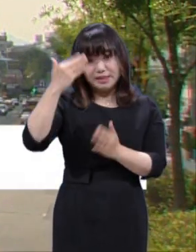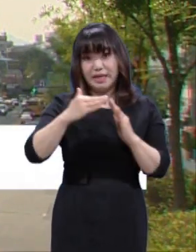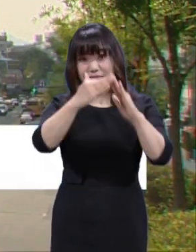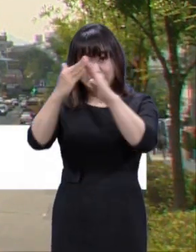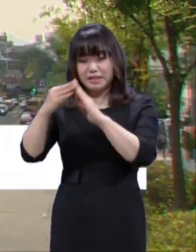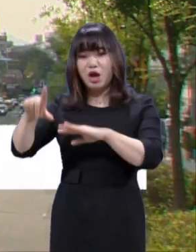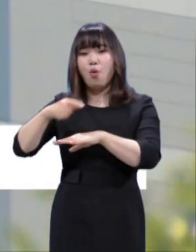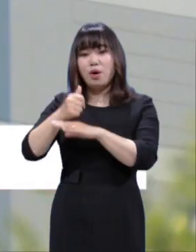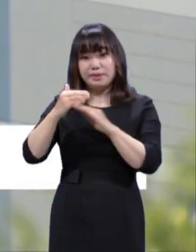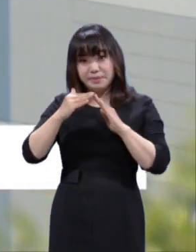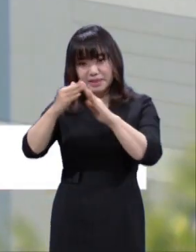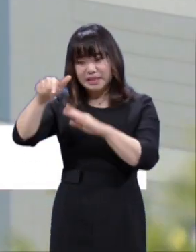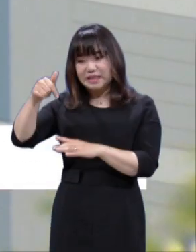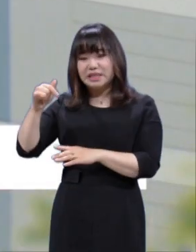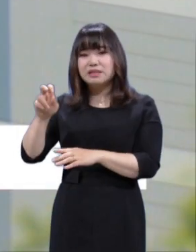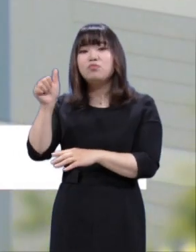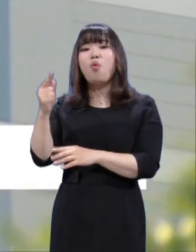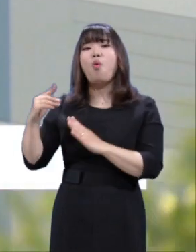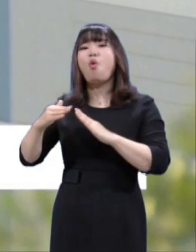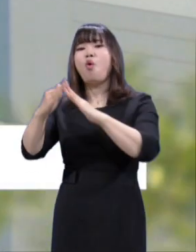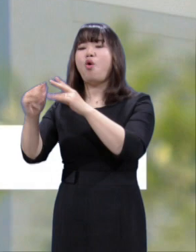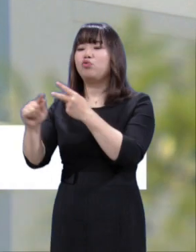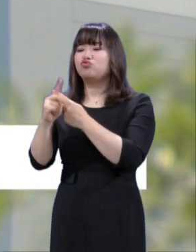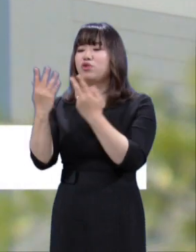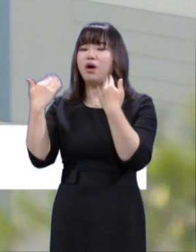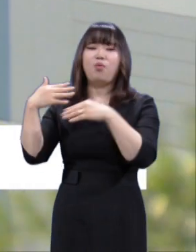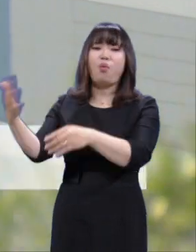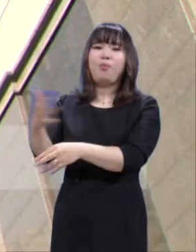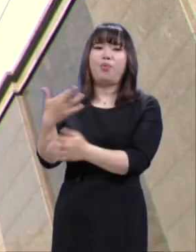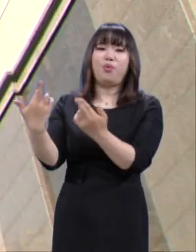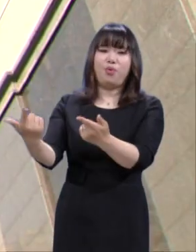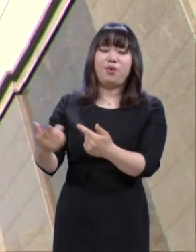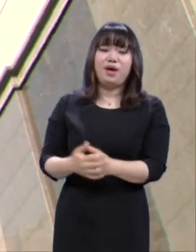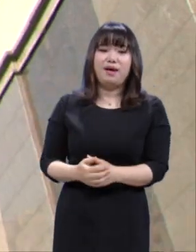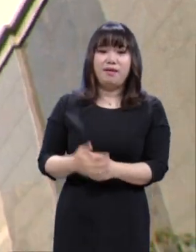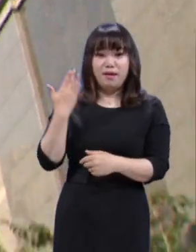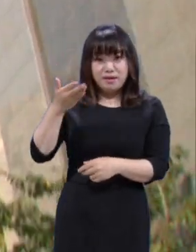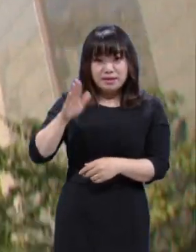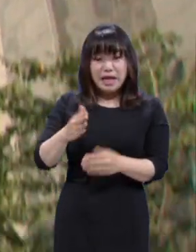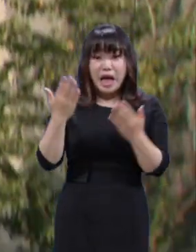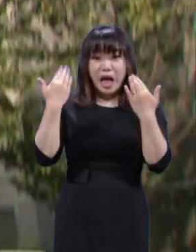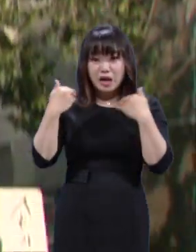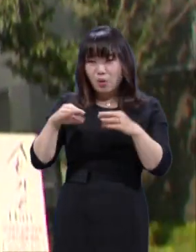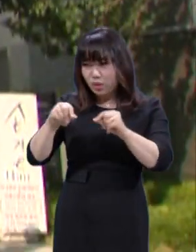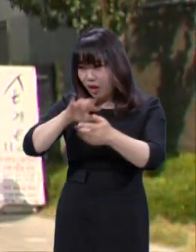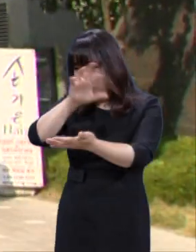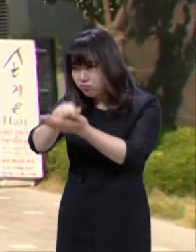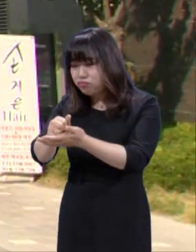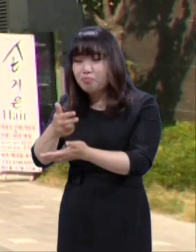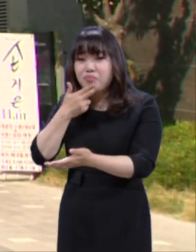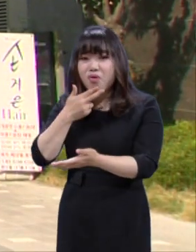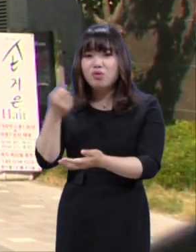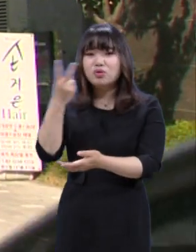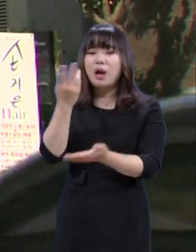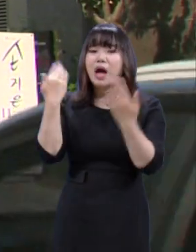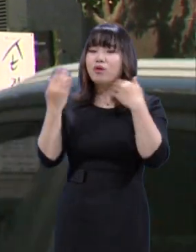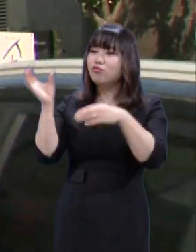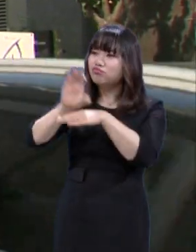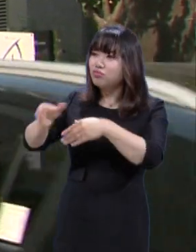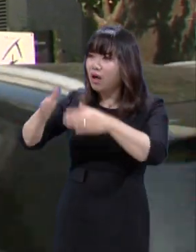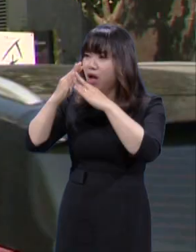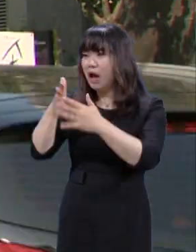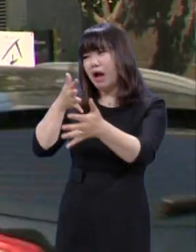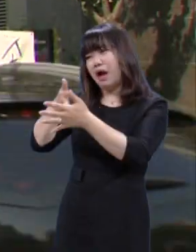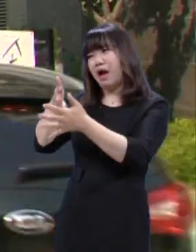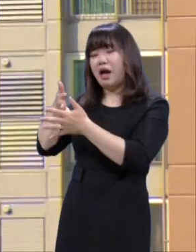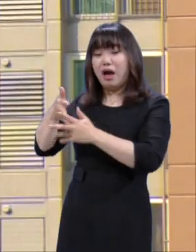뉴타운과 금호동 일대에는 중학교가 없는 것이 현실입니다. 하지만 학교 부지 확보와 자치구 내 학교 추가 신설 등의 문제에